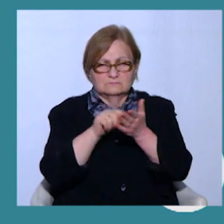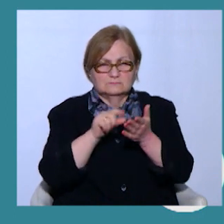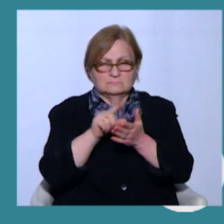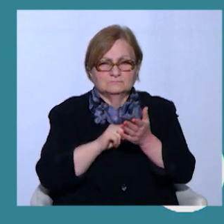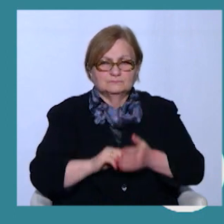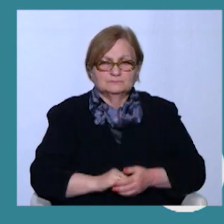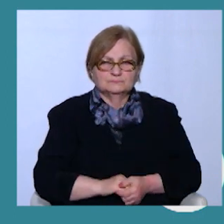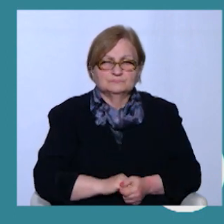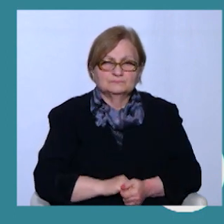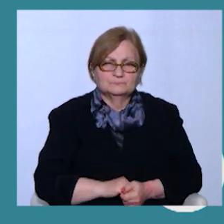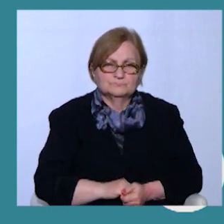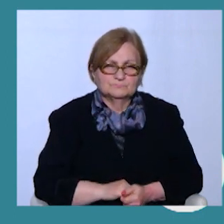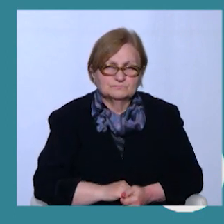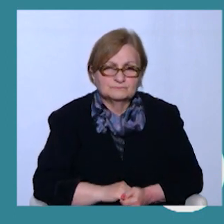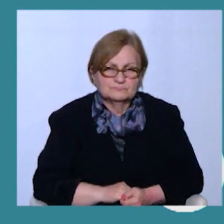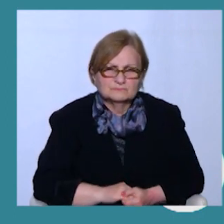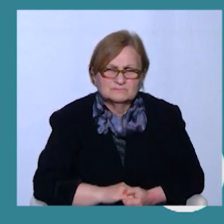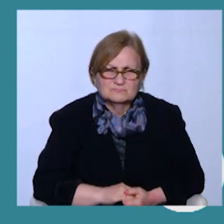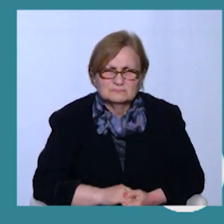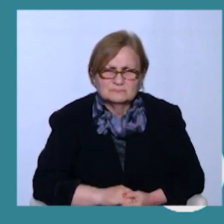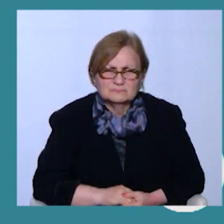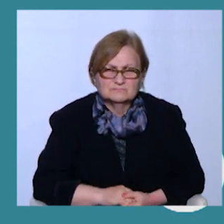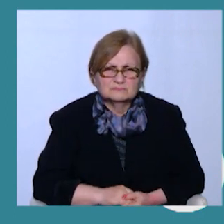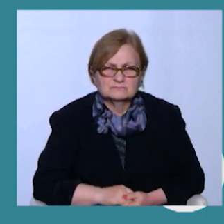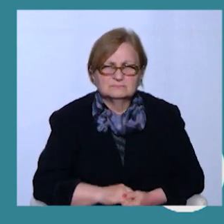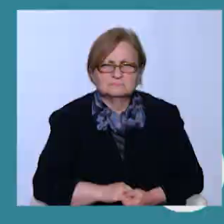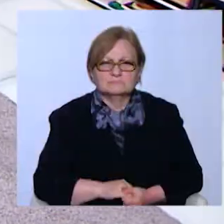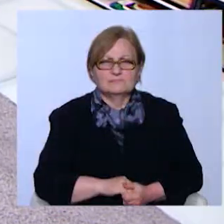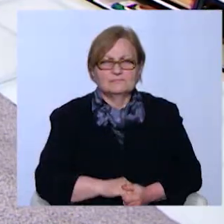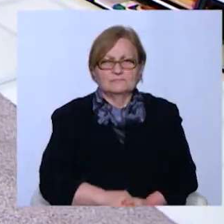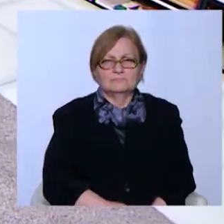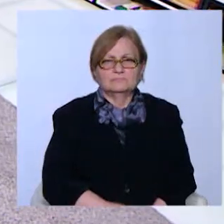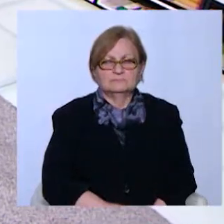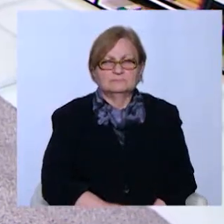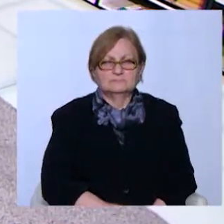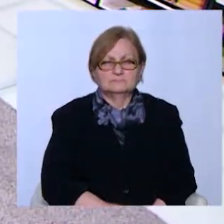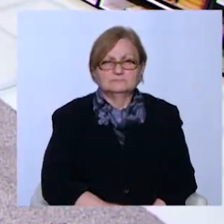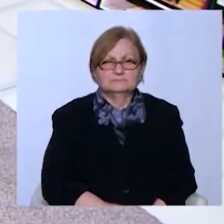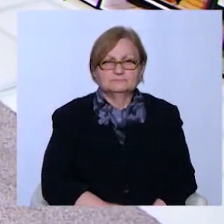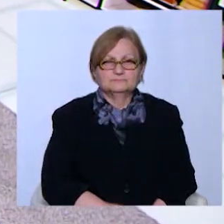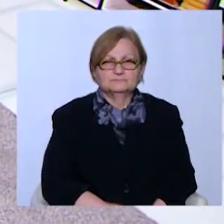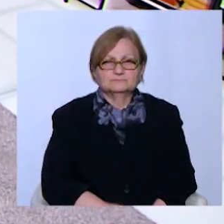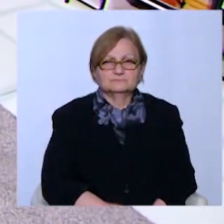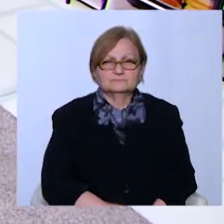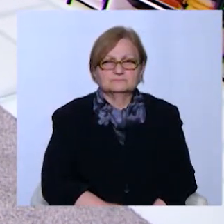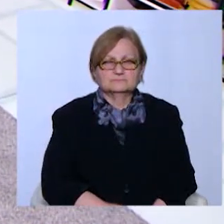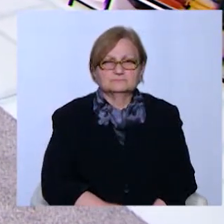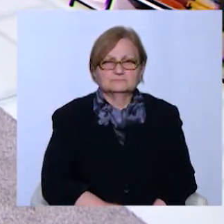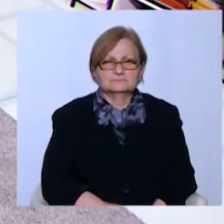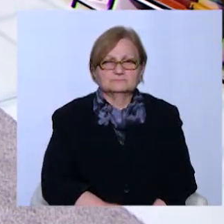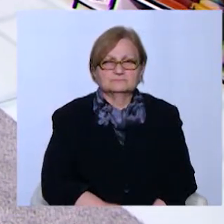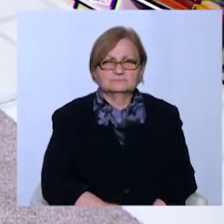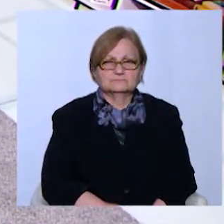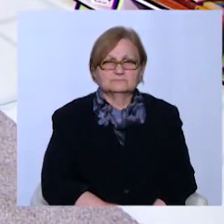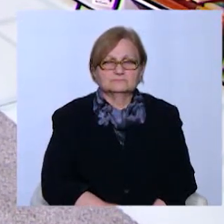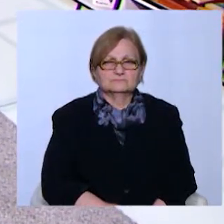დია მართკუთხედის პერიმეტრი ვიცით არის 14 სანტიმეტრი, დიაგონალის სიგრძე 5 და უნდა ვიპოვოთ გვერდები. მეოთხე ამოცანის პირობა